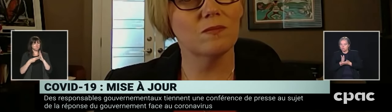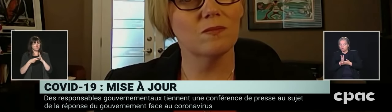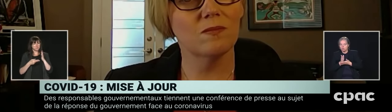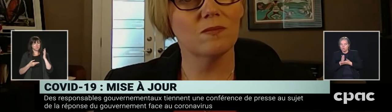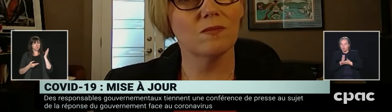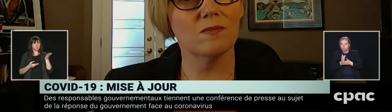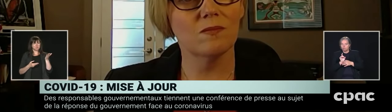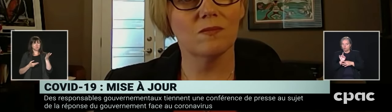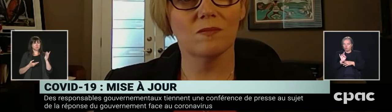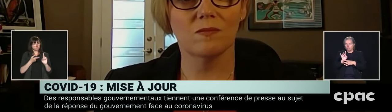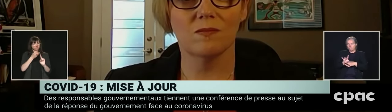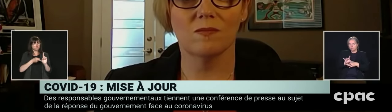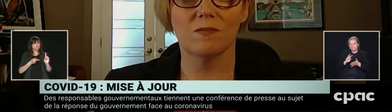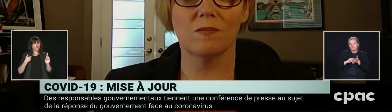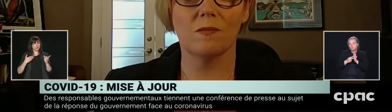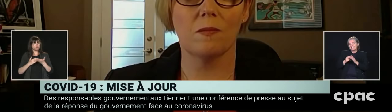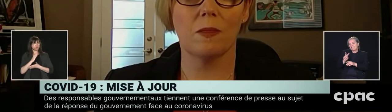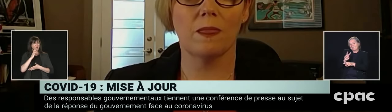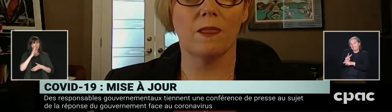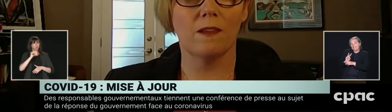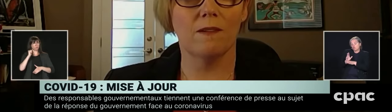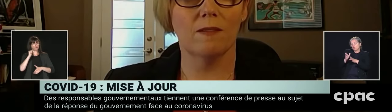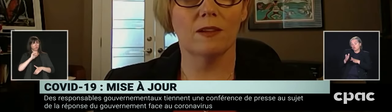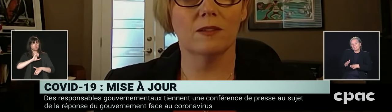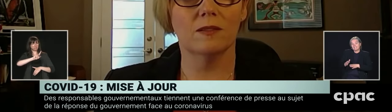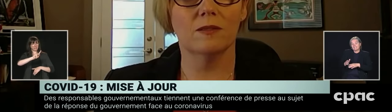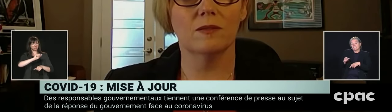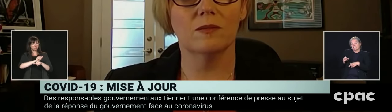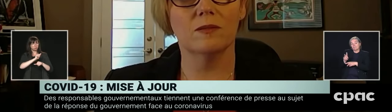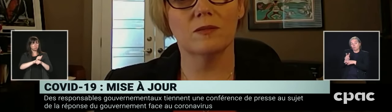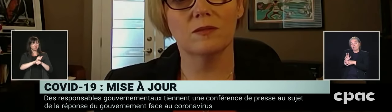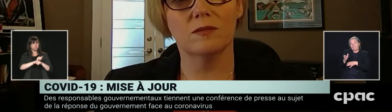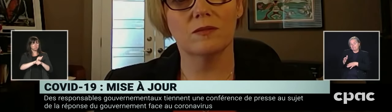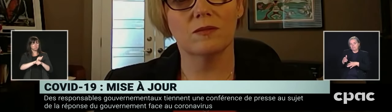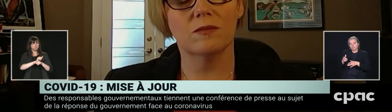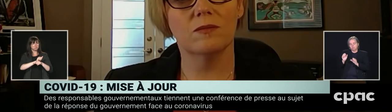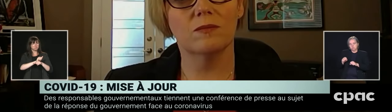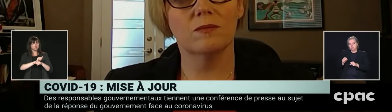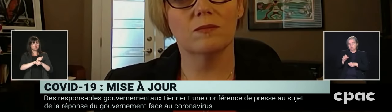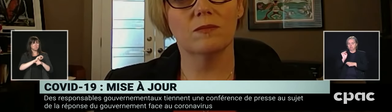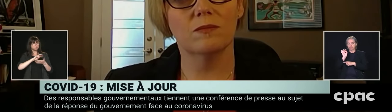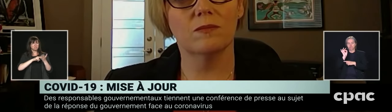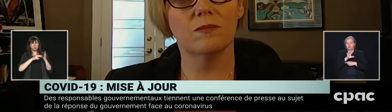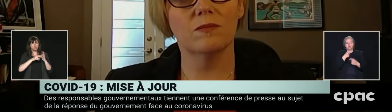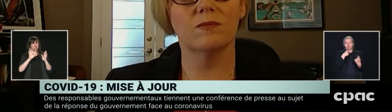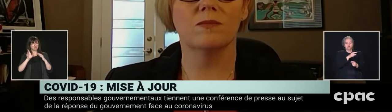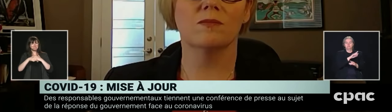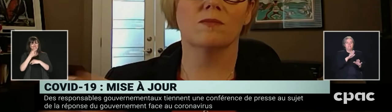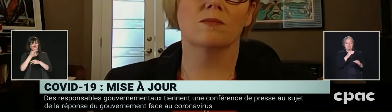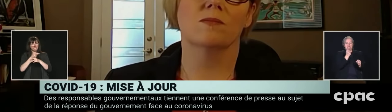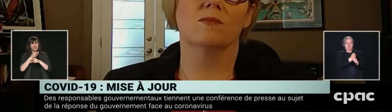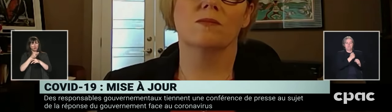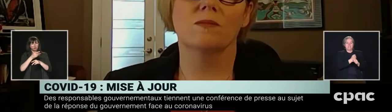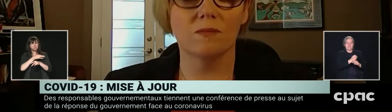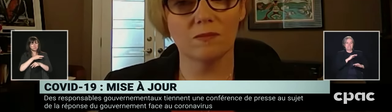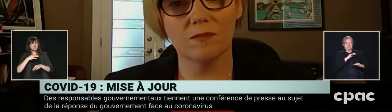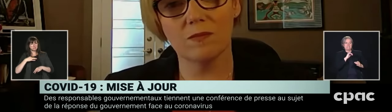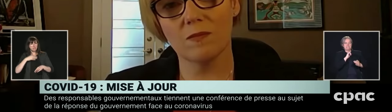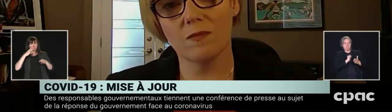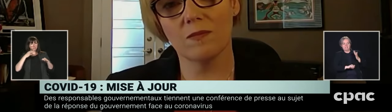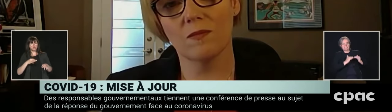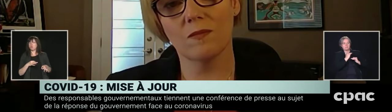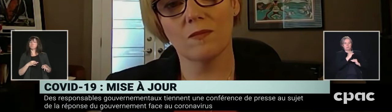en garderie, par exemple, peuvent refuser d'aller travailler et continuer de toucher la PCU. Est-ce que le versement va être